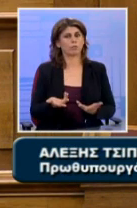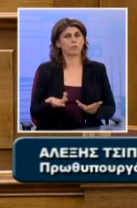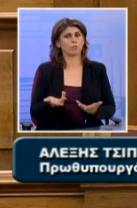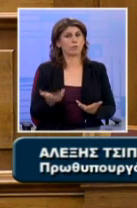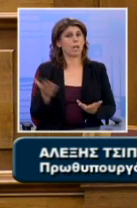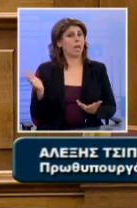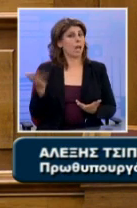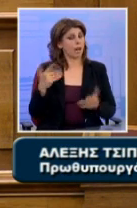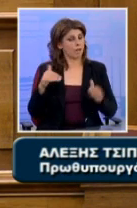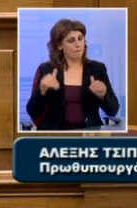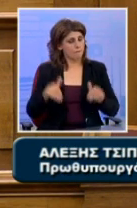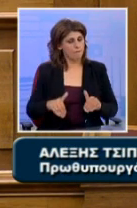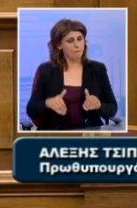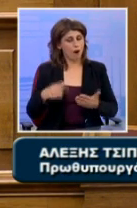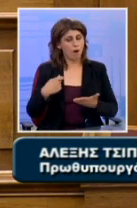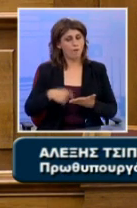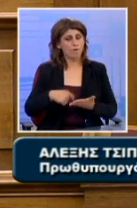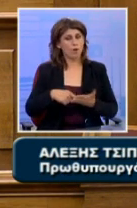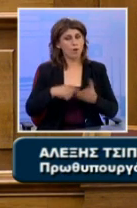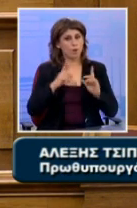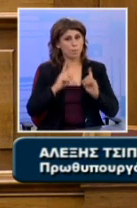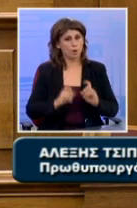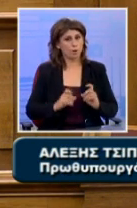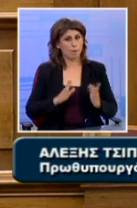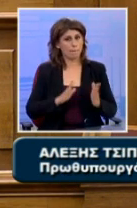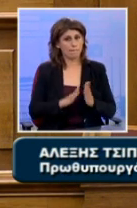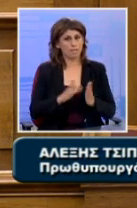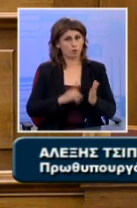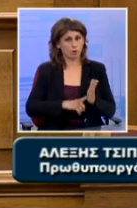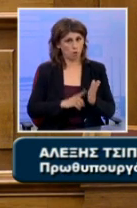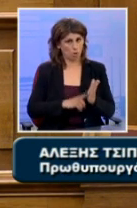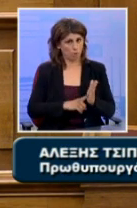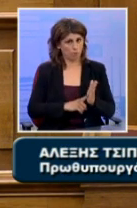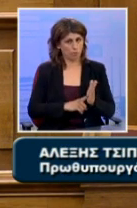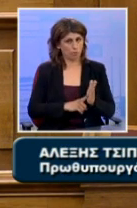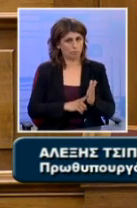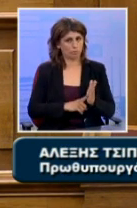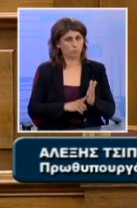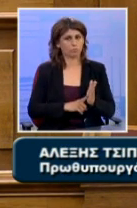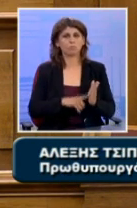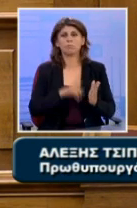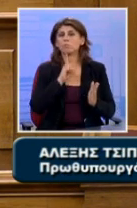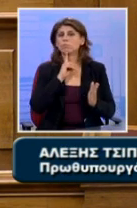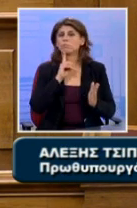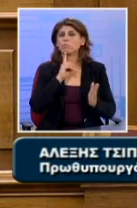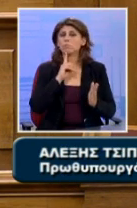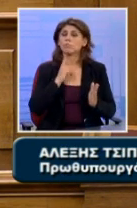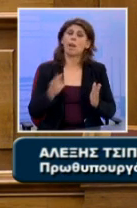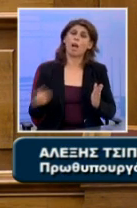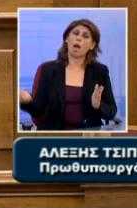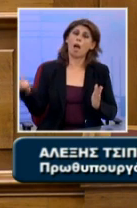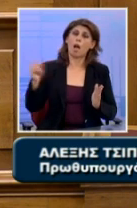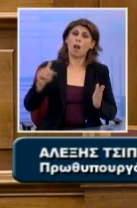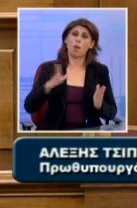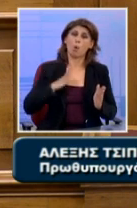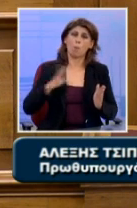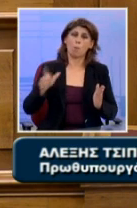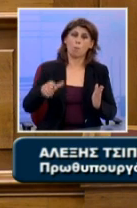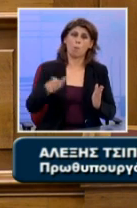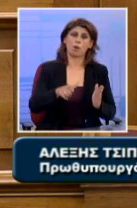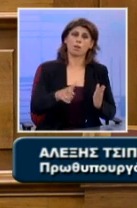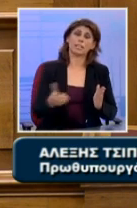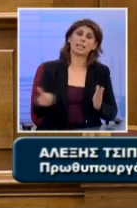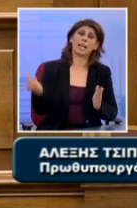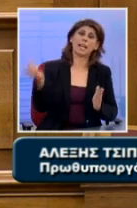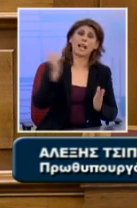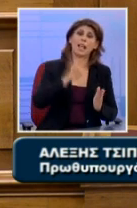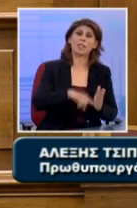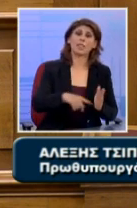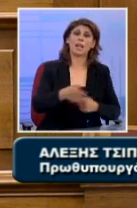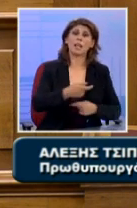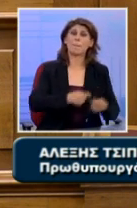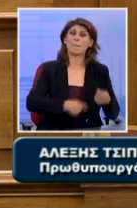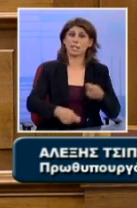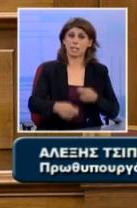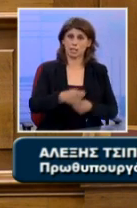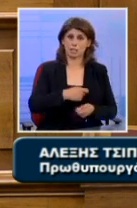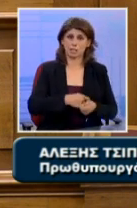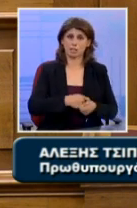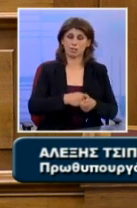αν τηρούν τις φορολογικές τους υποχρεώσεις απέναντι στον νόμο, όπως κάθε άλλος πολίτης και κάθε άλλη